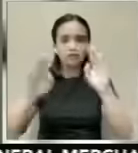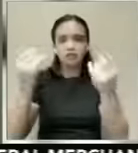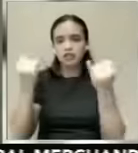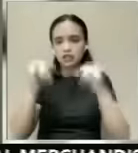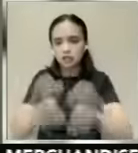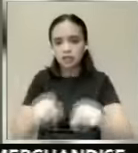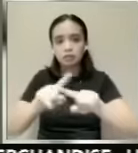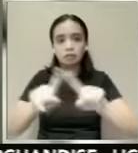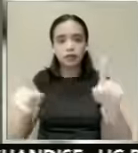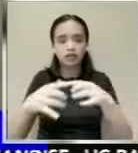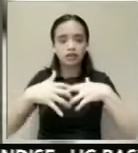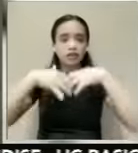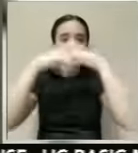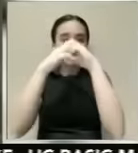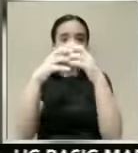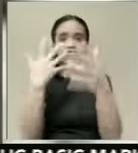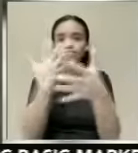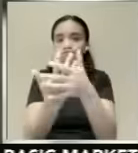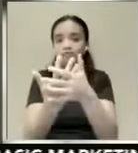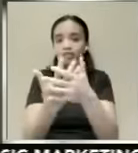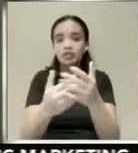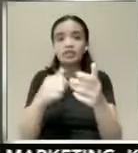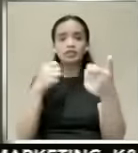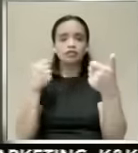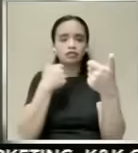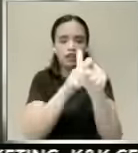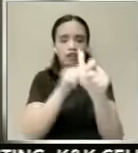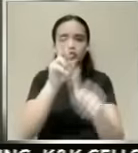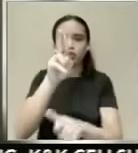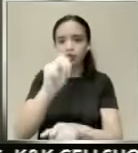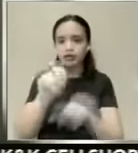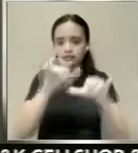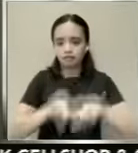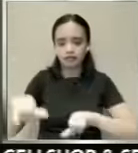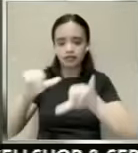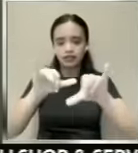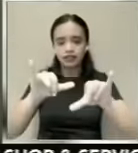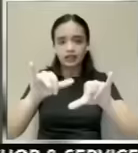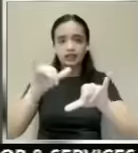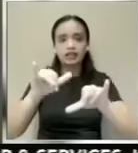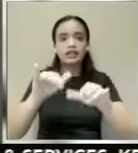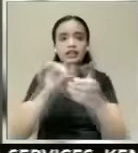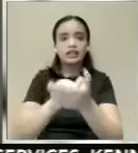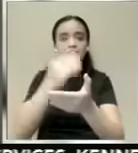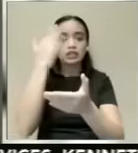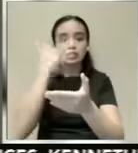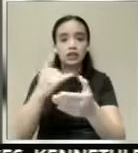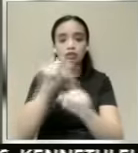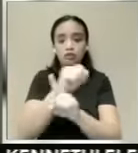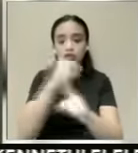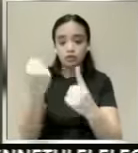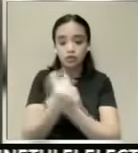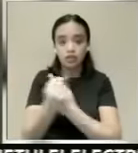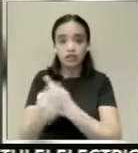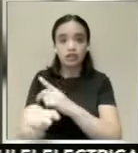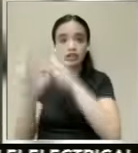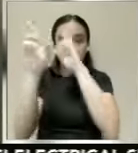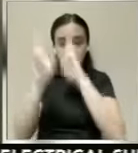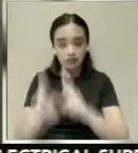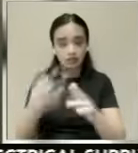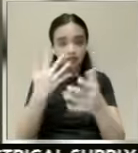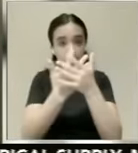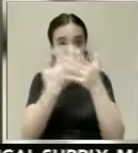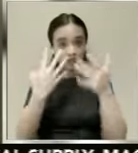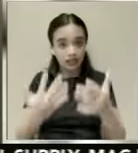kulungan na ito sa UN standards na nagbibigay halaga sa kalagayan at dignidad ng mga PDL? Yung